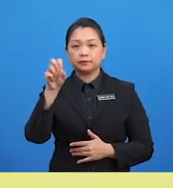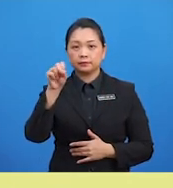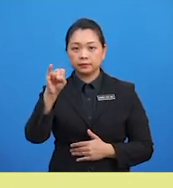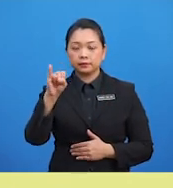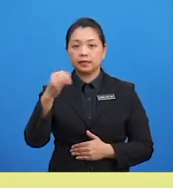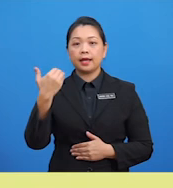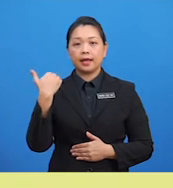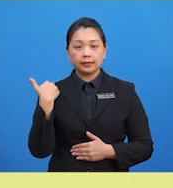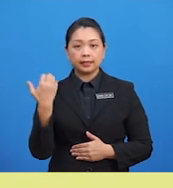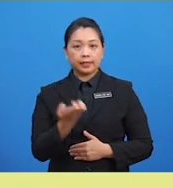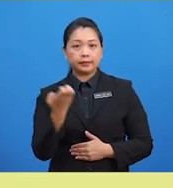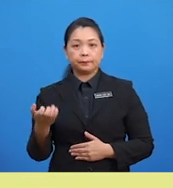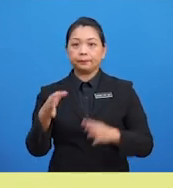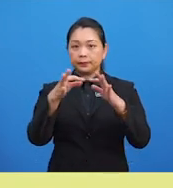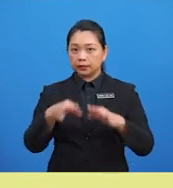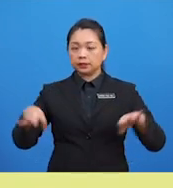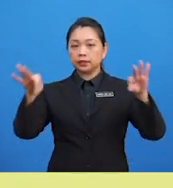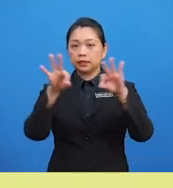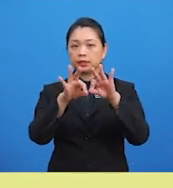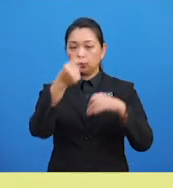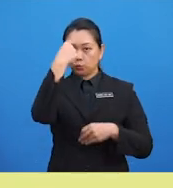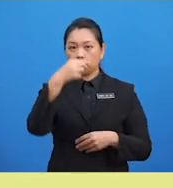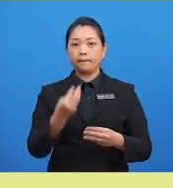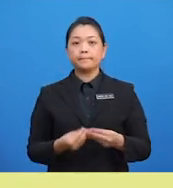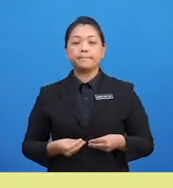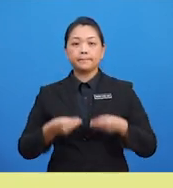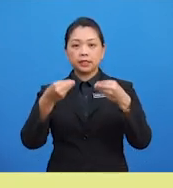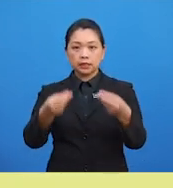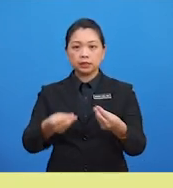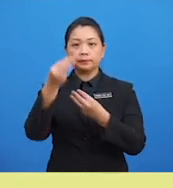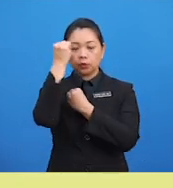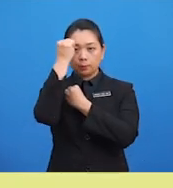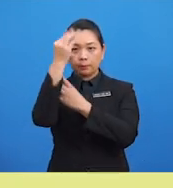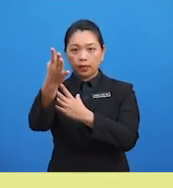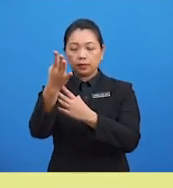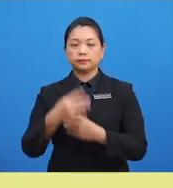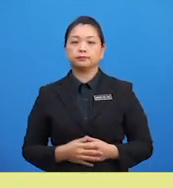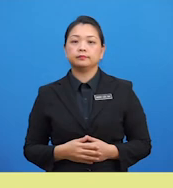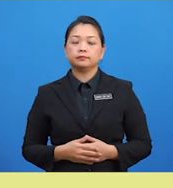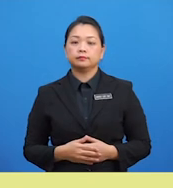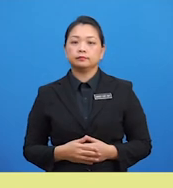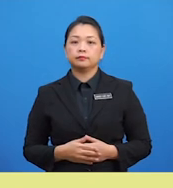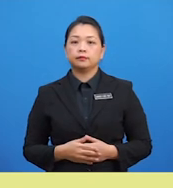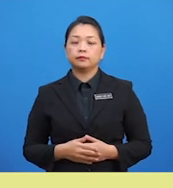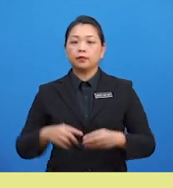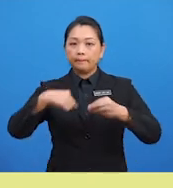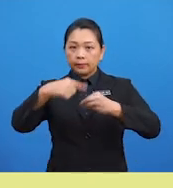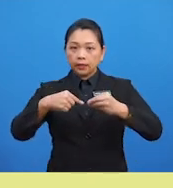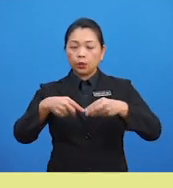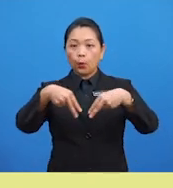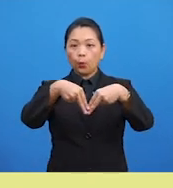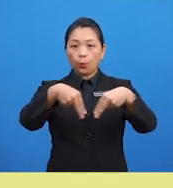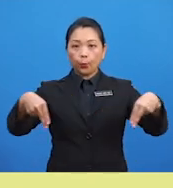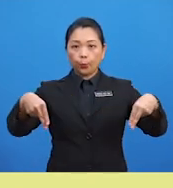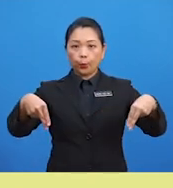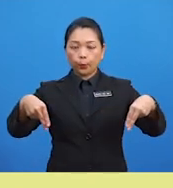merupakan elemen penting untuk memberikan maklumat mengenai ukuran